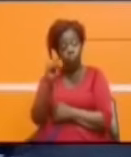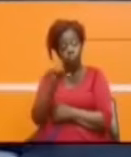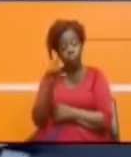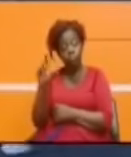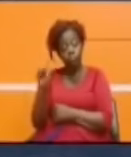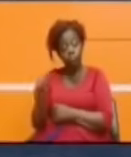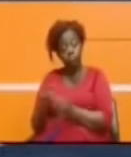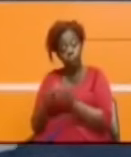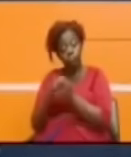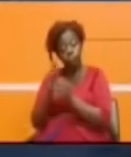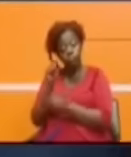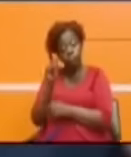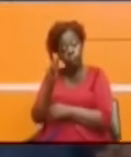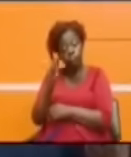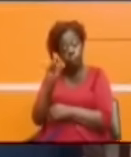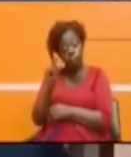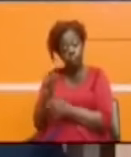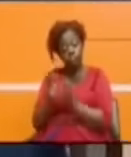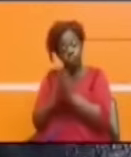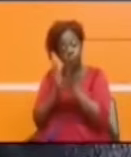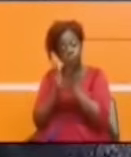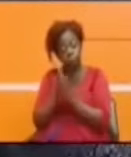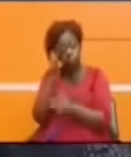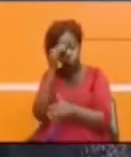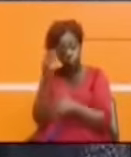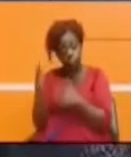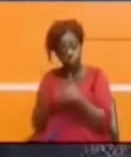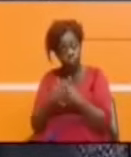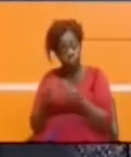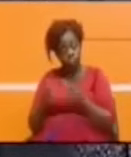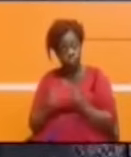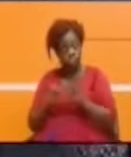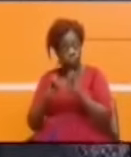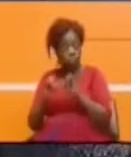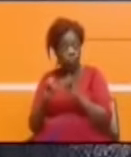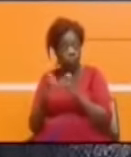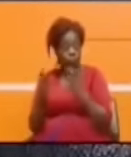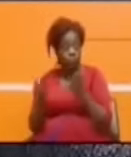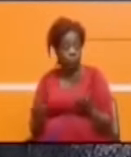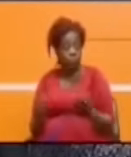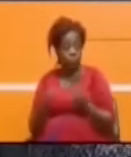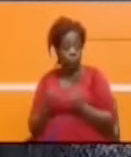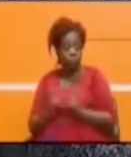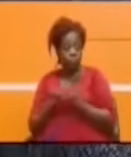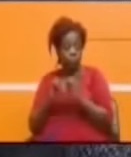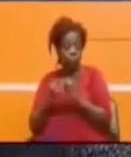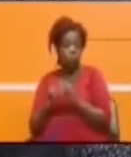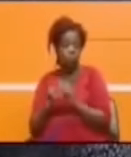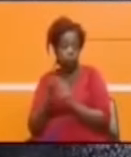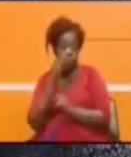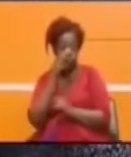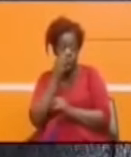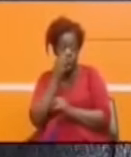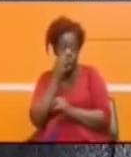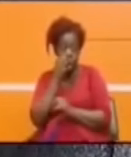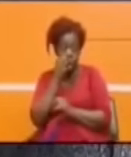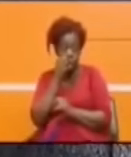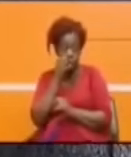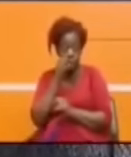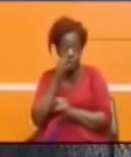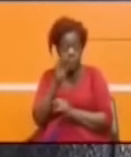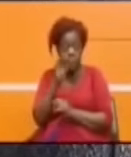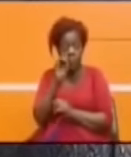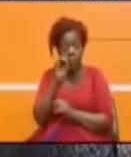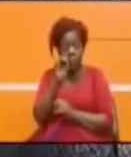bakulembeddemu aba TVE atanyiza ku biggazi ettendekero lino. The institutions have had the expired license because